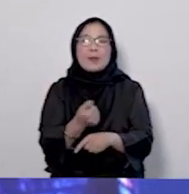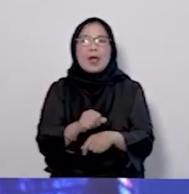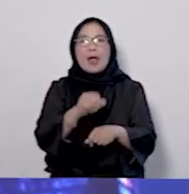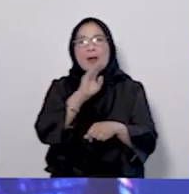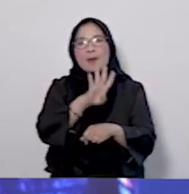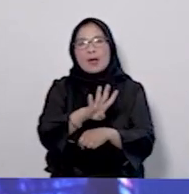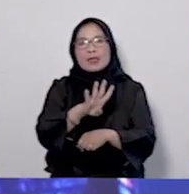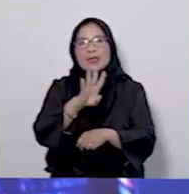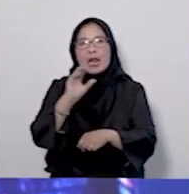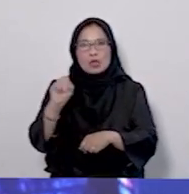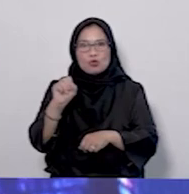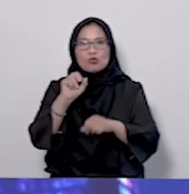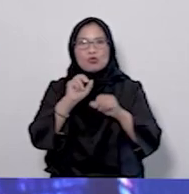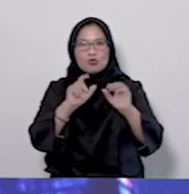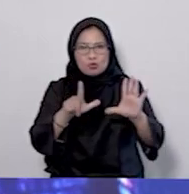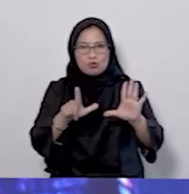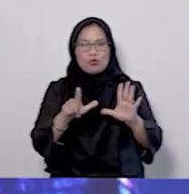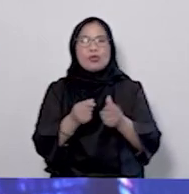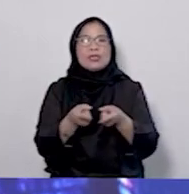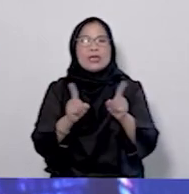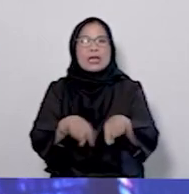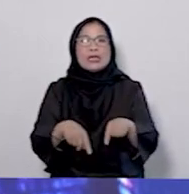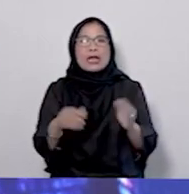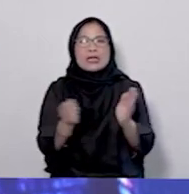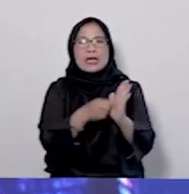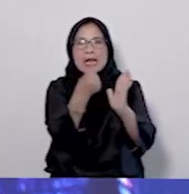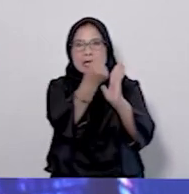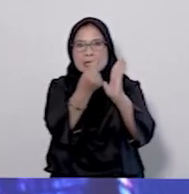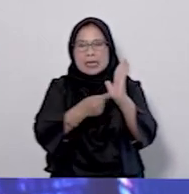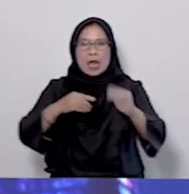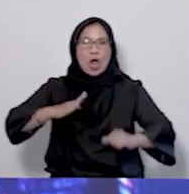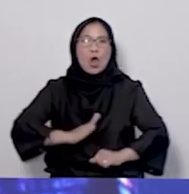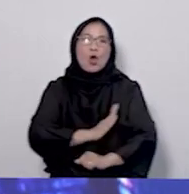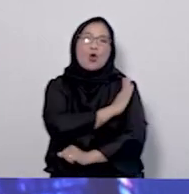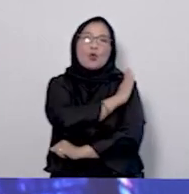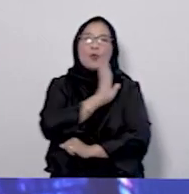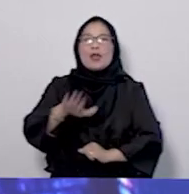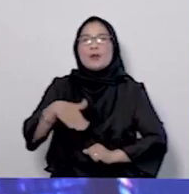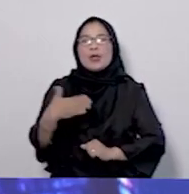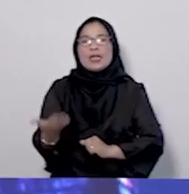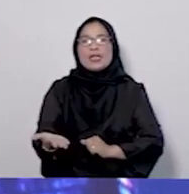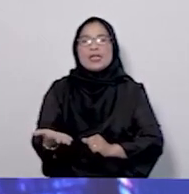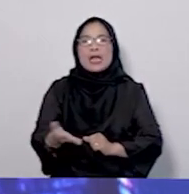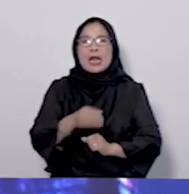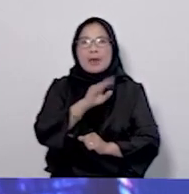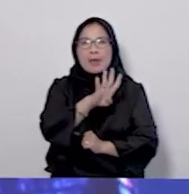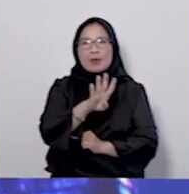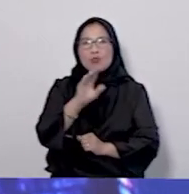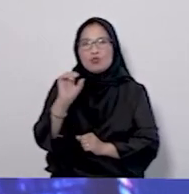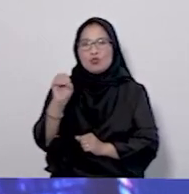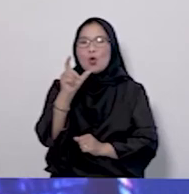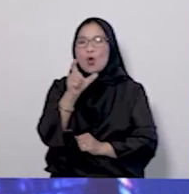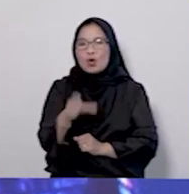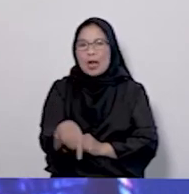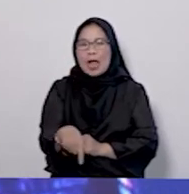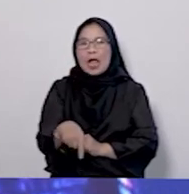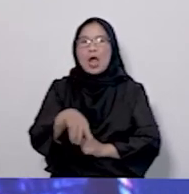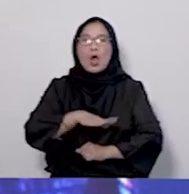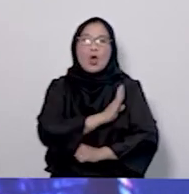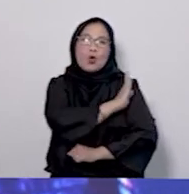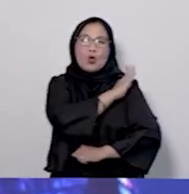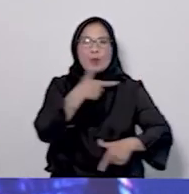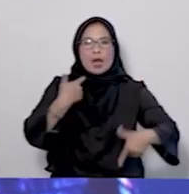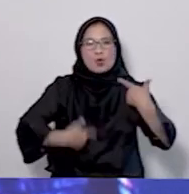47 kejadian dengan rincian korban meninggal dunia sebanyak 40 orang korban